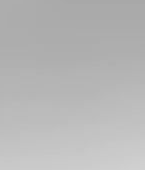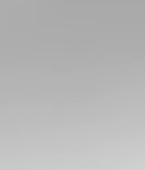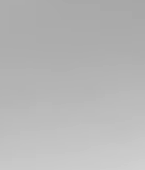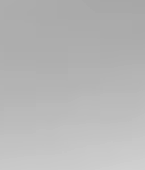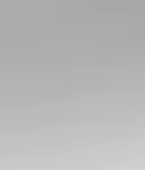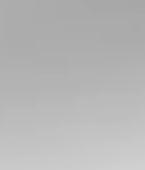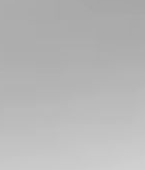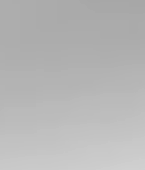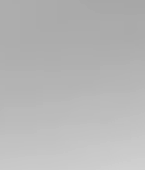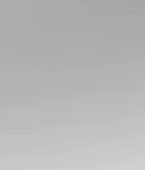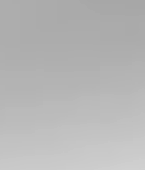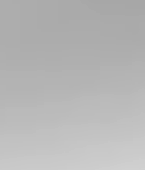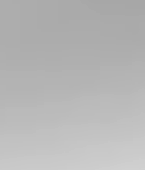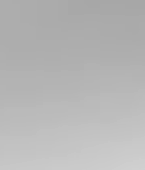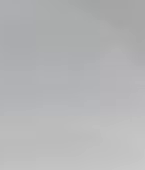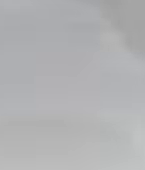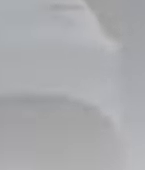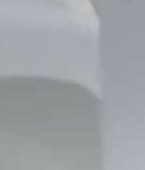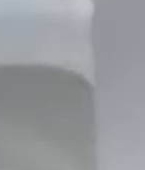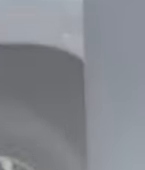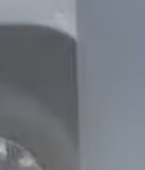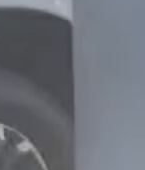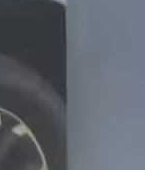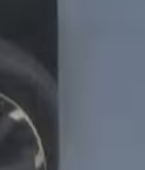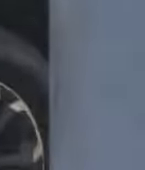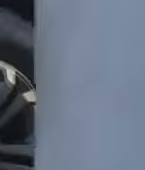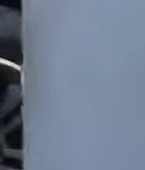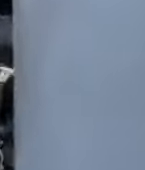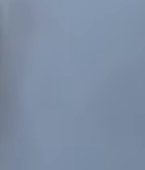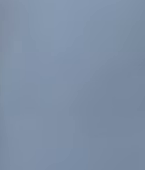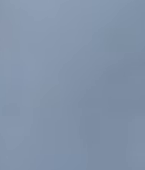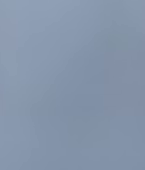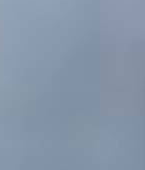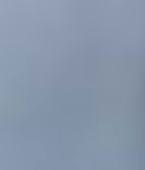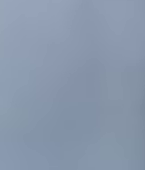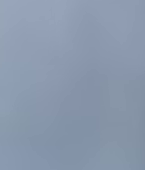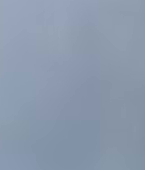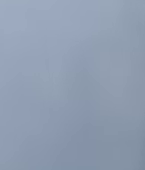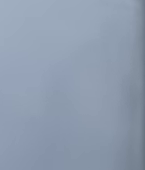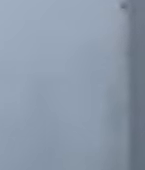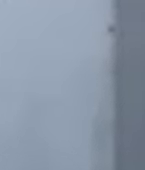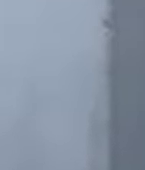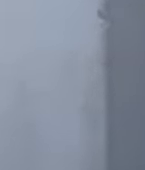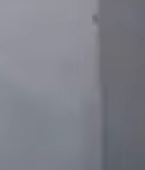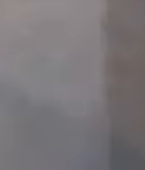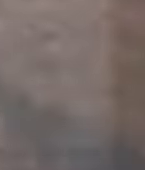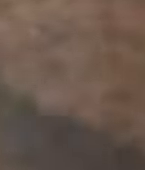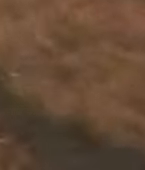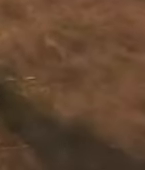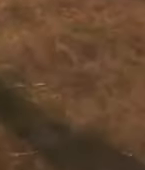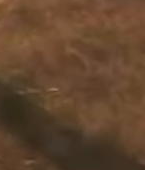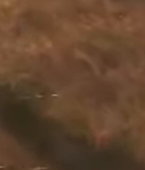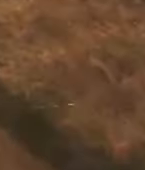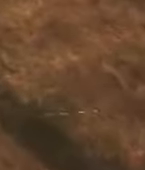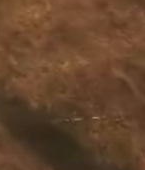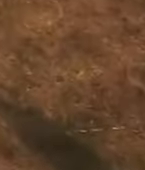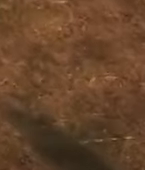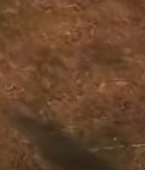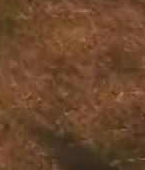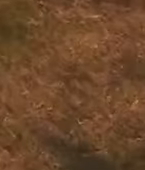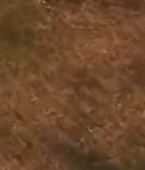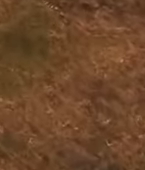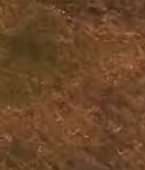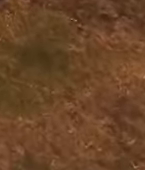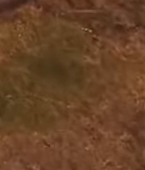ngaphansi kwelitiko letekuhlela umnotho nentuthuko. Lichuba lucwaningo lolucala ekuqaleni kwendlovulenkulu luze luphele ngenyanga